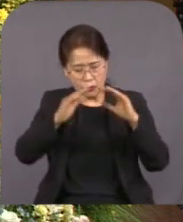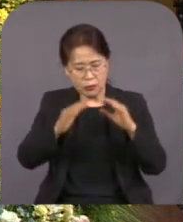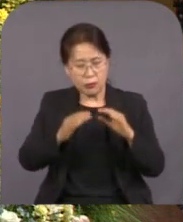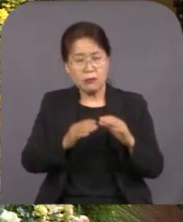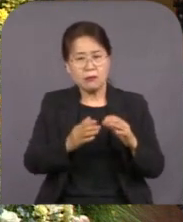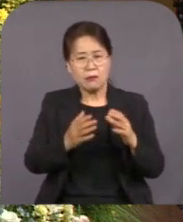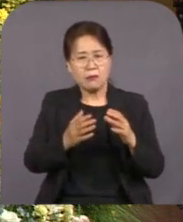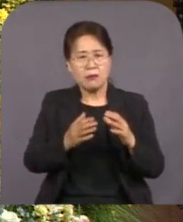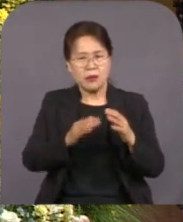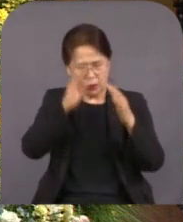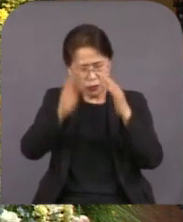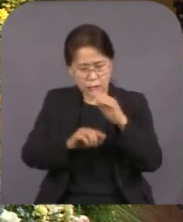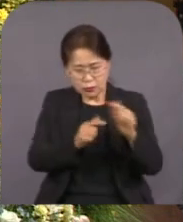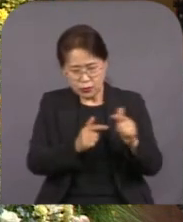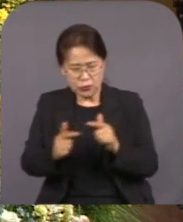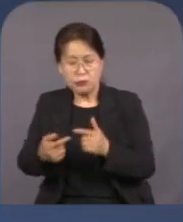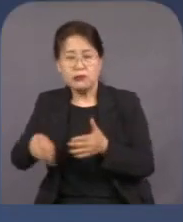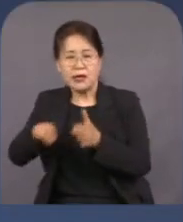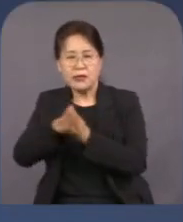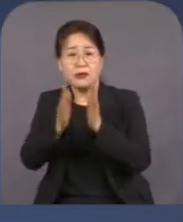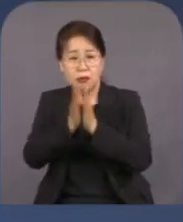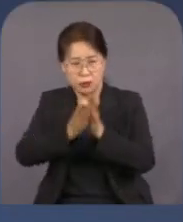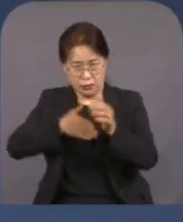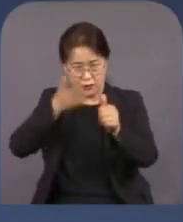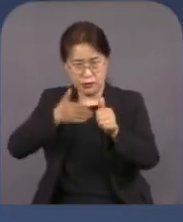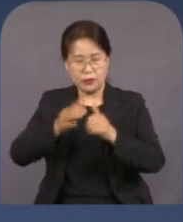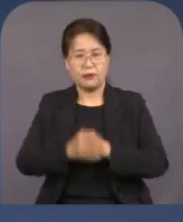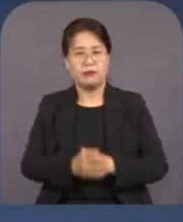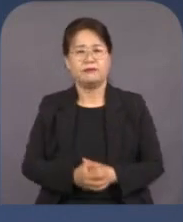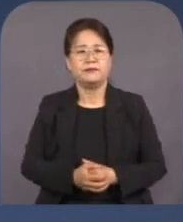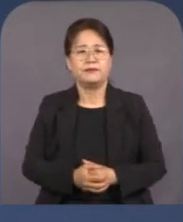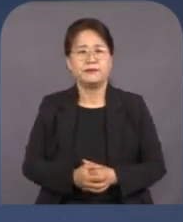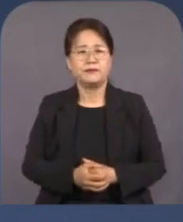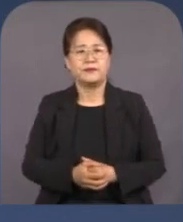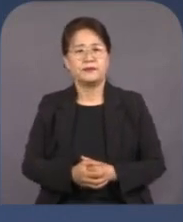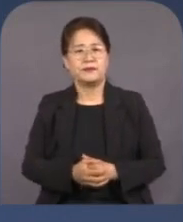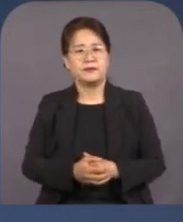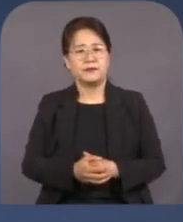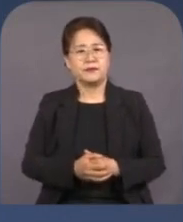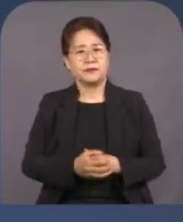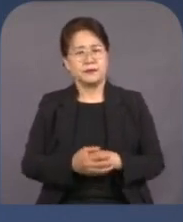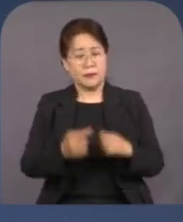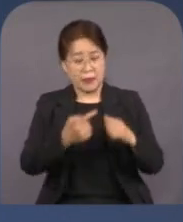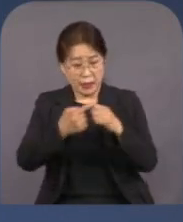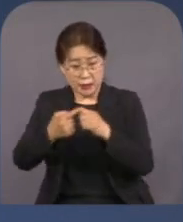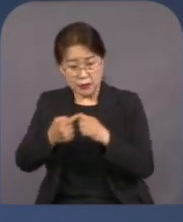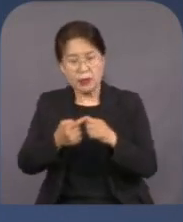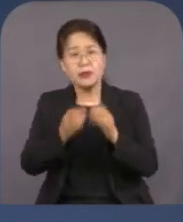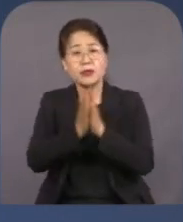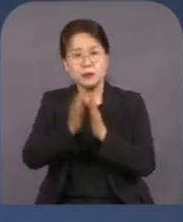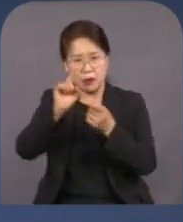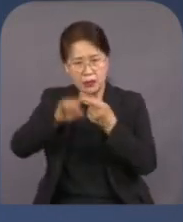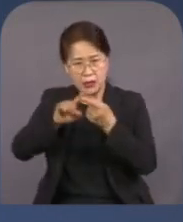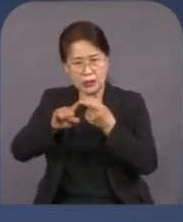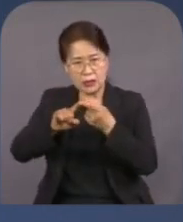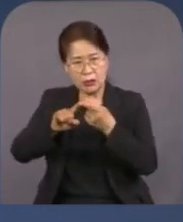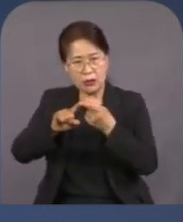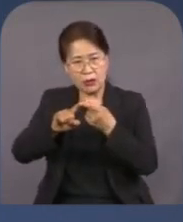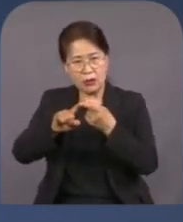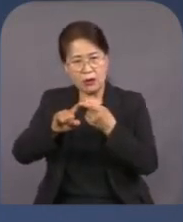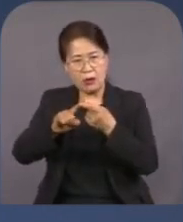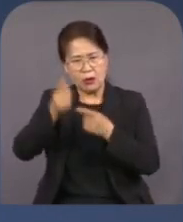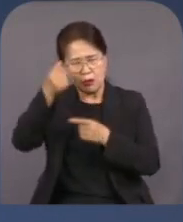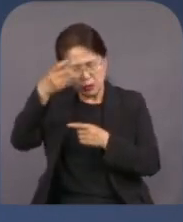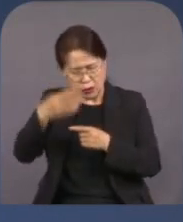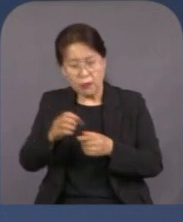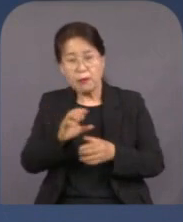위하여 구하라 여러분 한 절에 기도와 관련된 이런 단어들이 이렇게 많이 나온다는